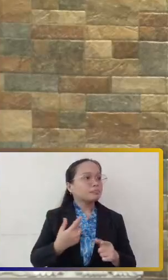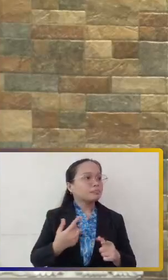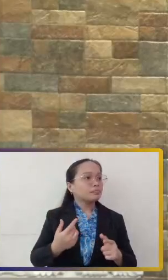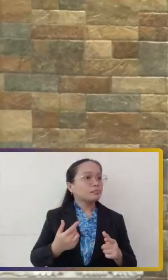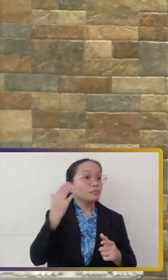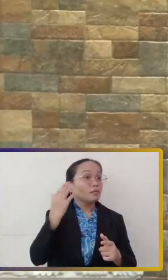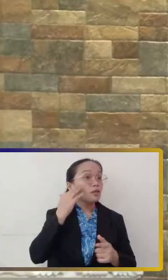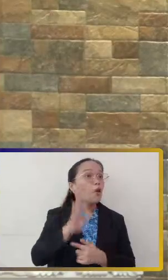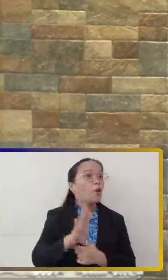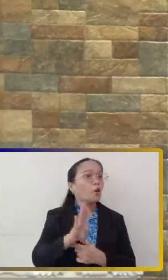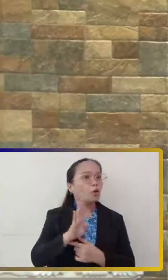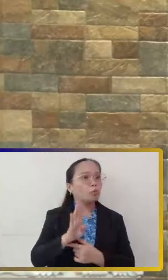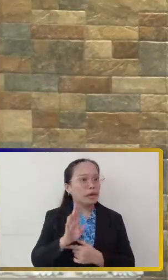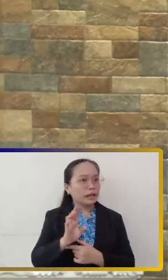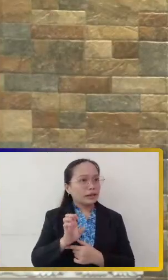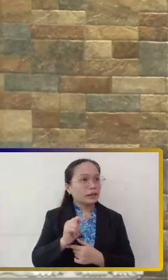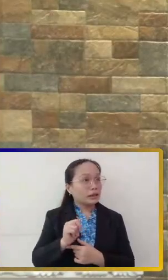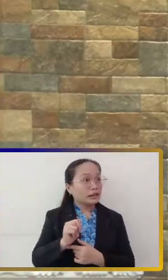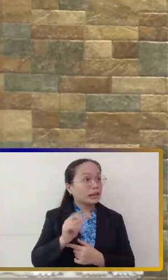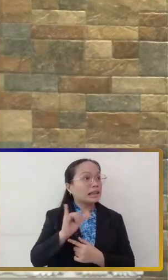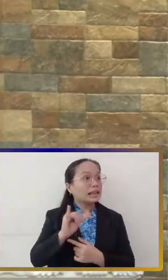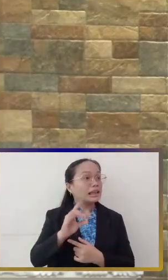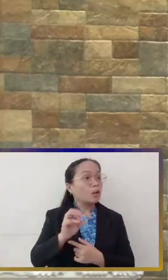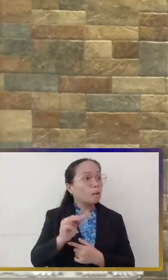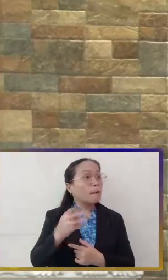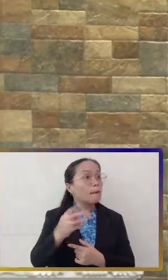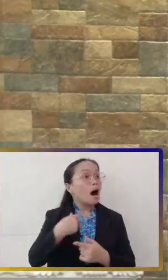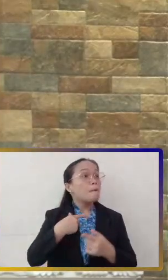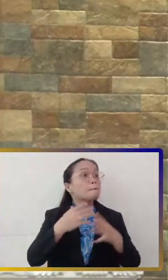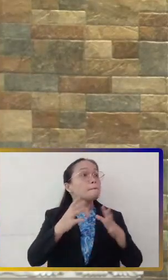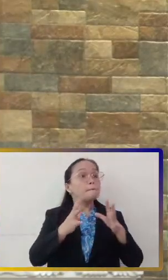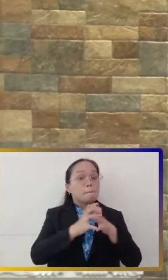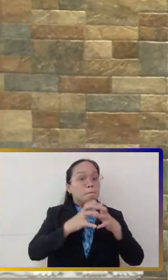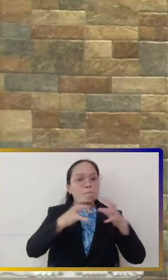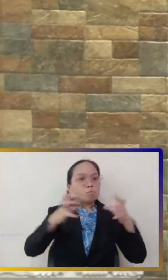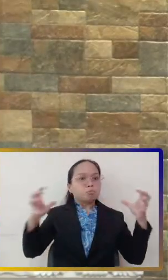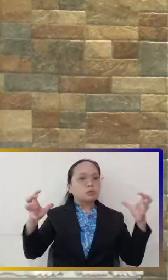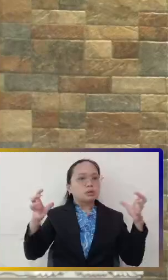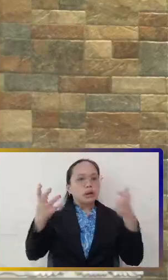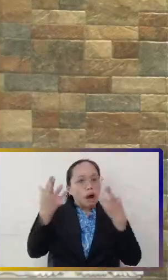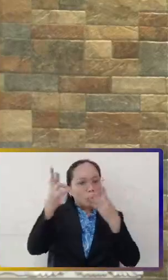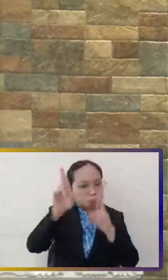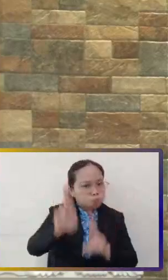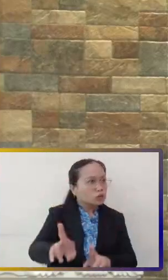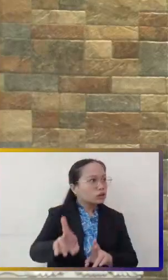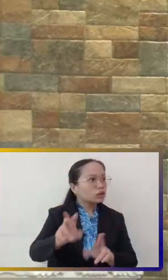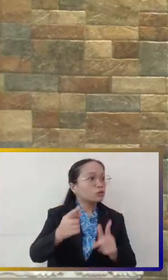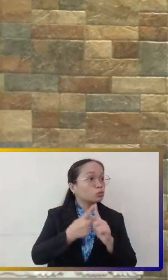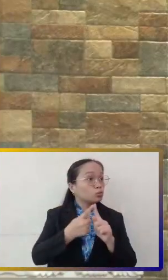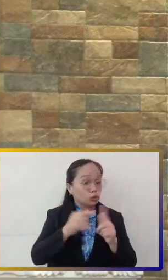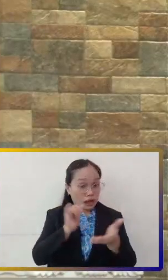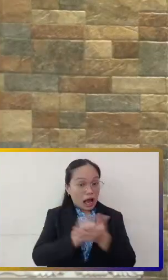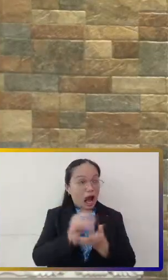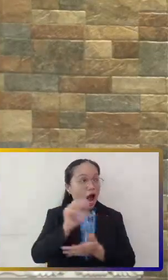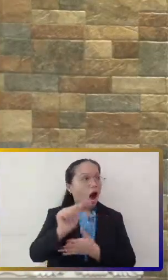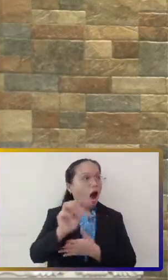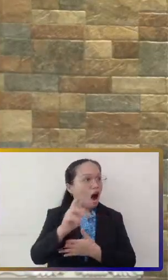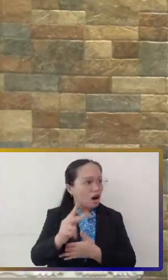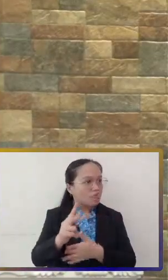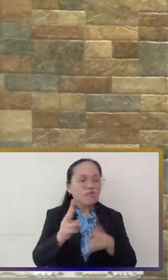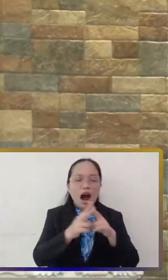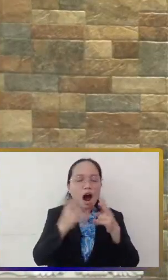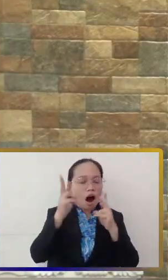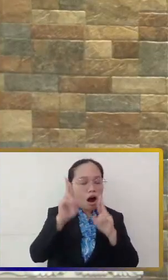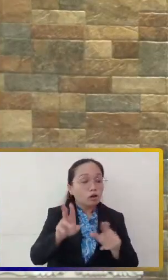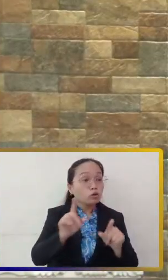si Obed-Edom ay binigyan niya ng matinding respeto yung Ark of Covenant. So